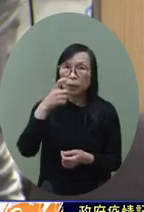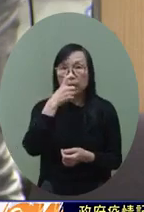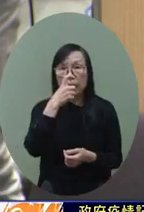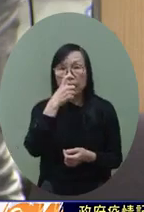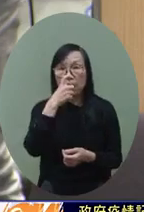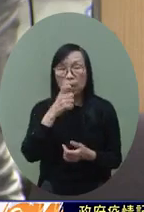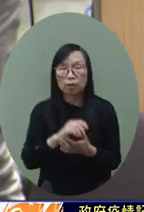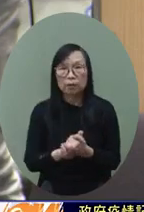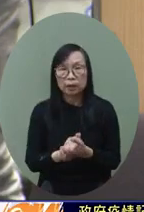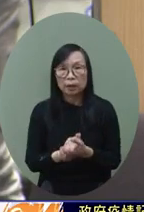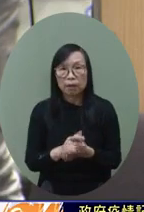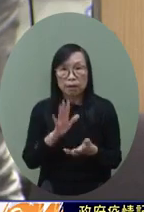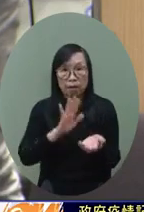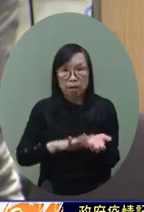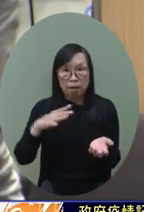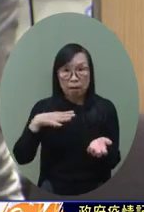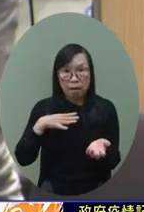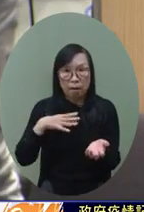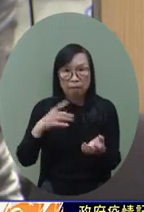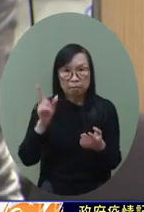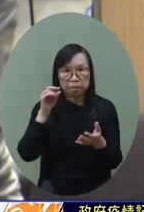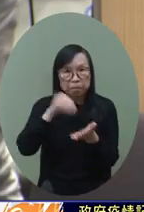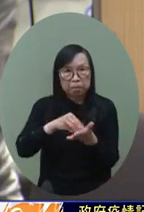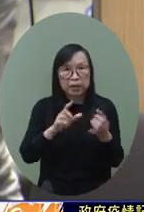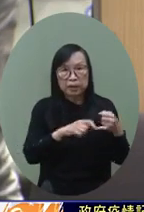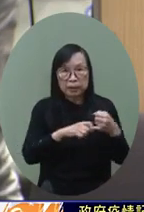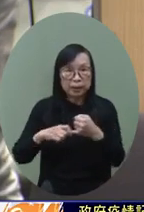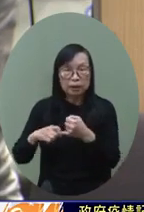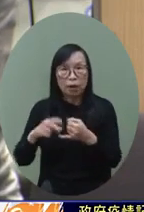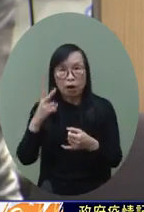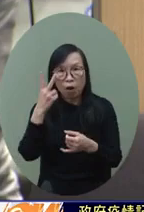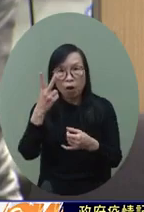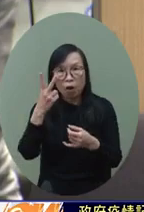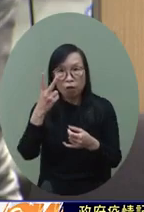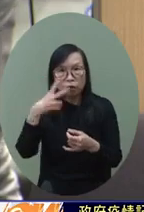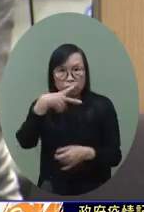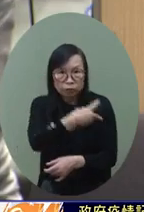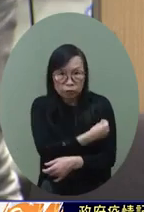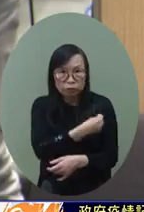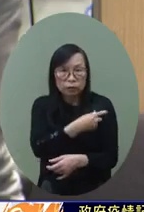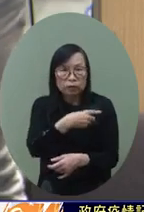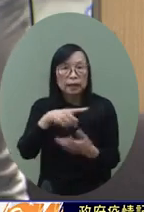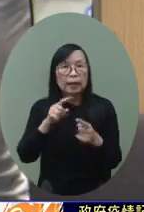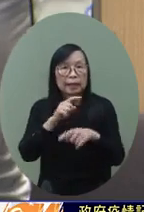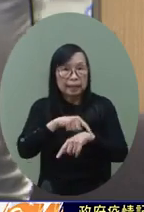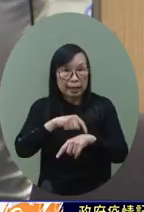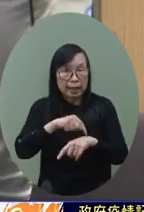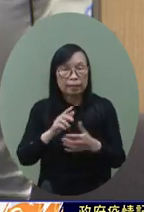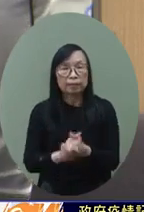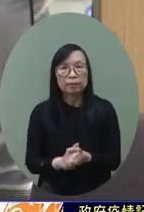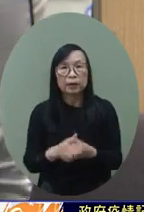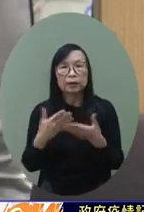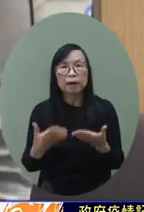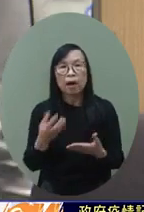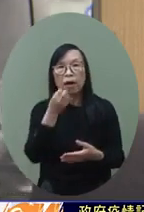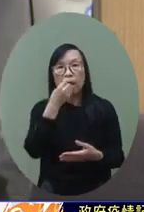面咧，就因為因應嗰個疫情咧，就決定延長兩劑注射嗰個時間啦，咁就想了解下，其實我哋而家香